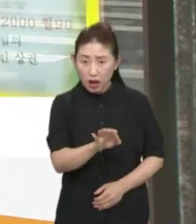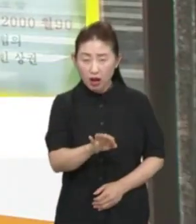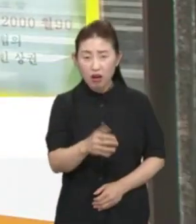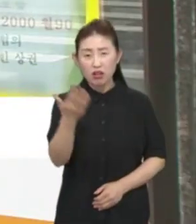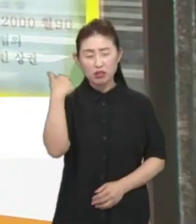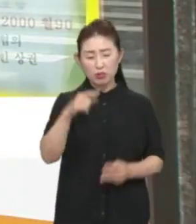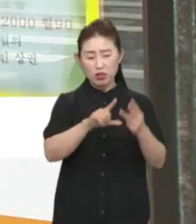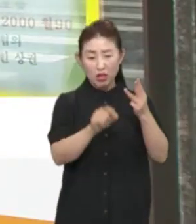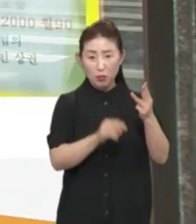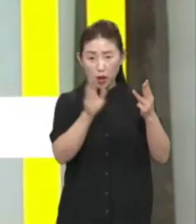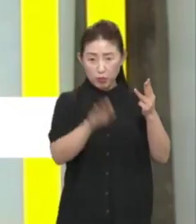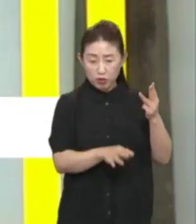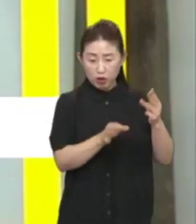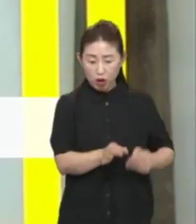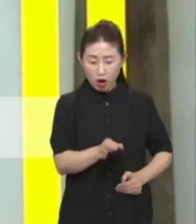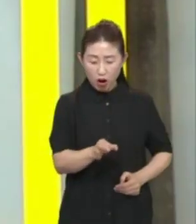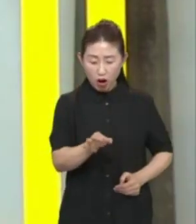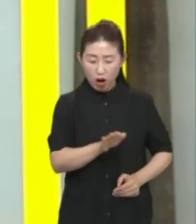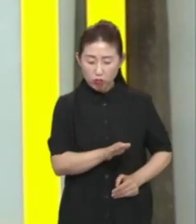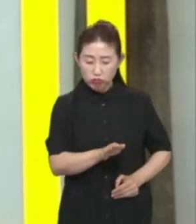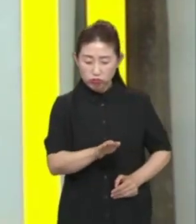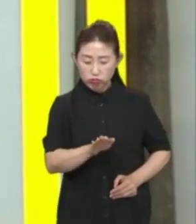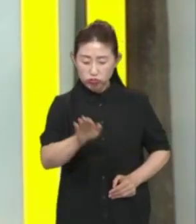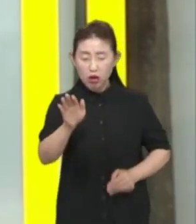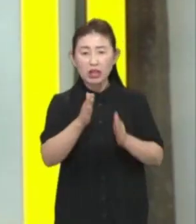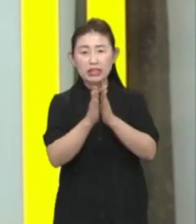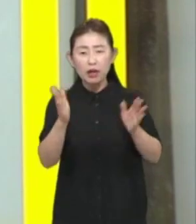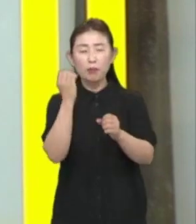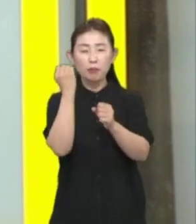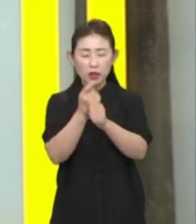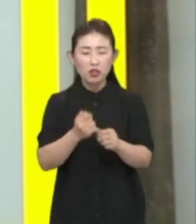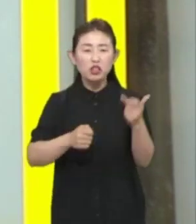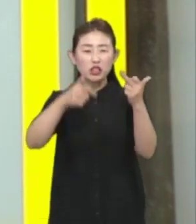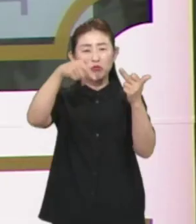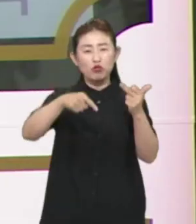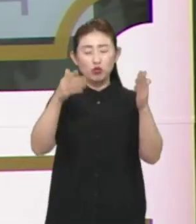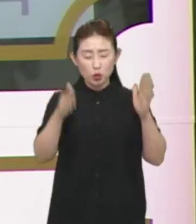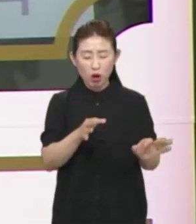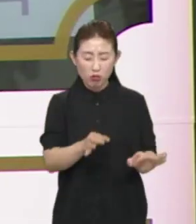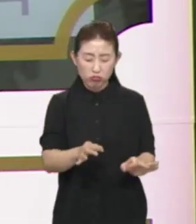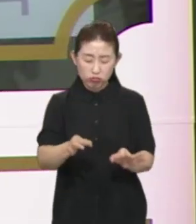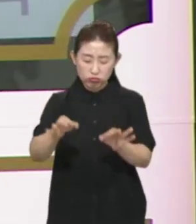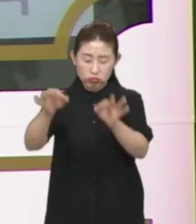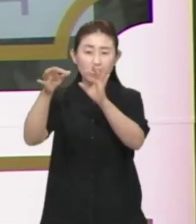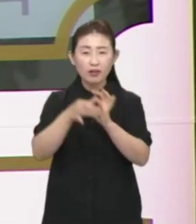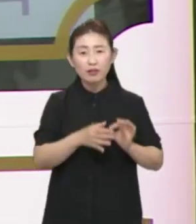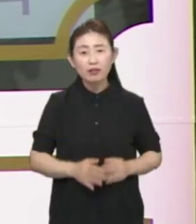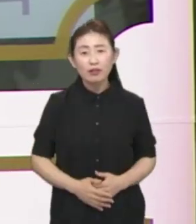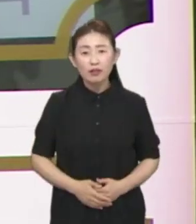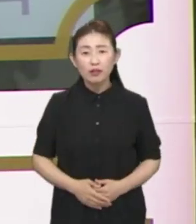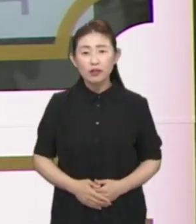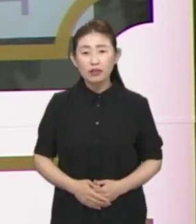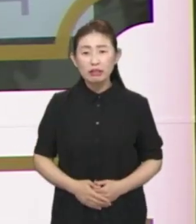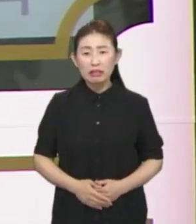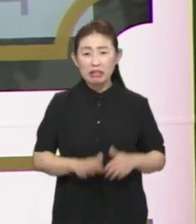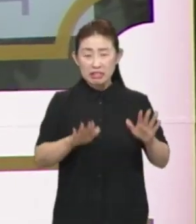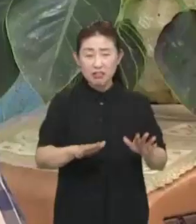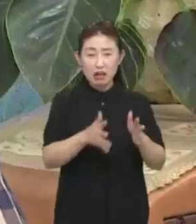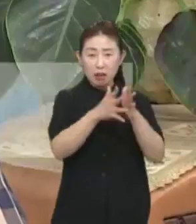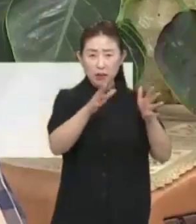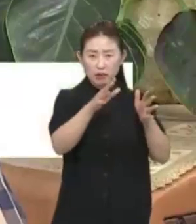지난 3월부터 상승세로 전환된 이후 17주째 오름세가 이어졌습니다. 바닥을 좀